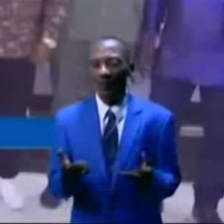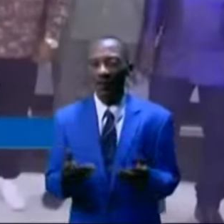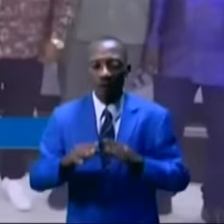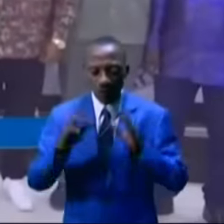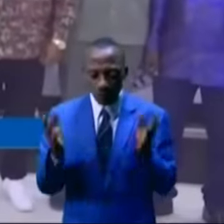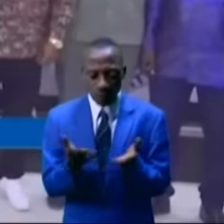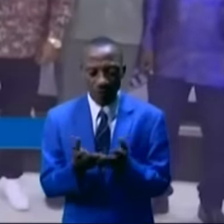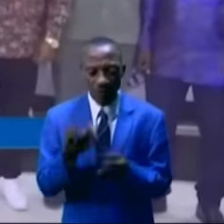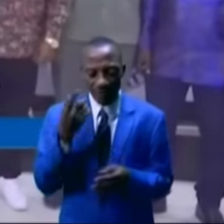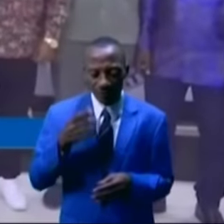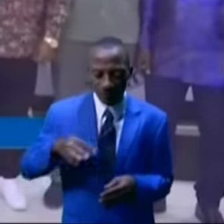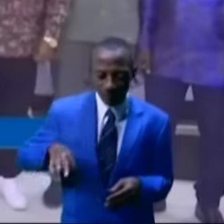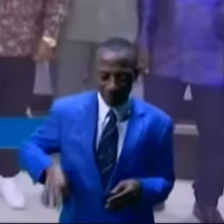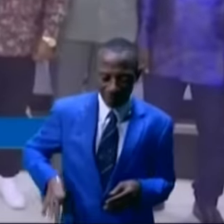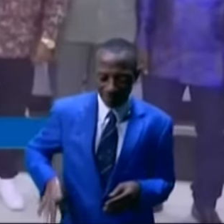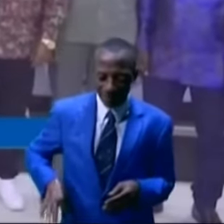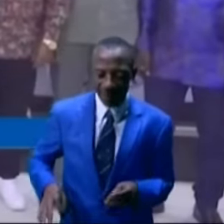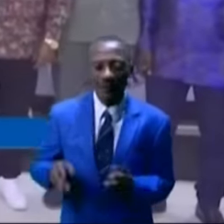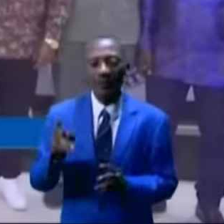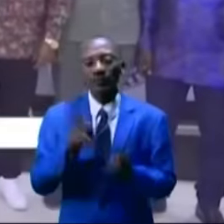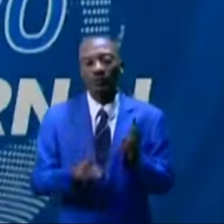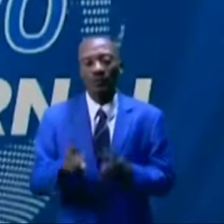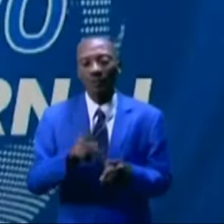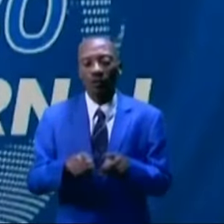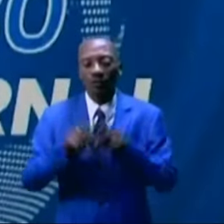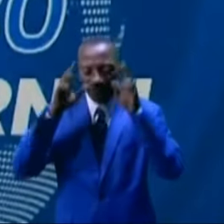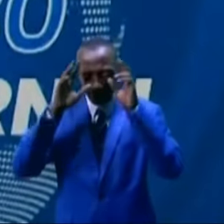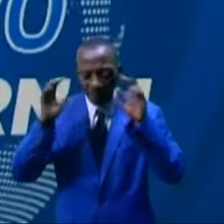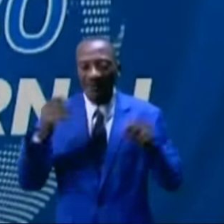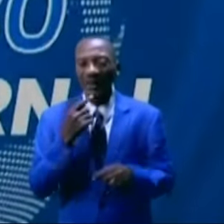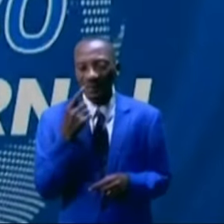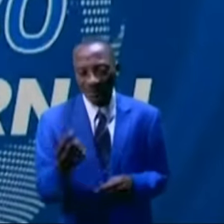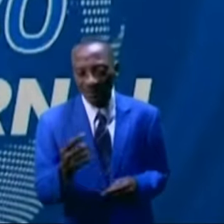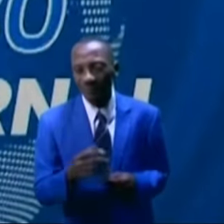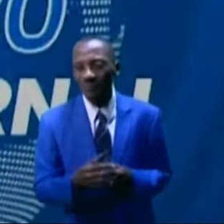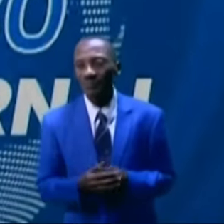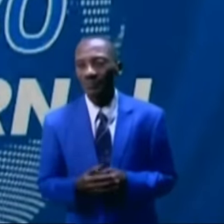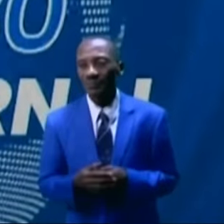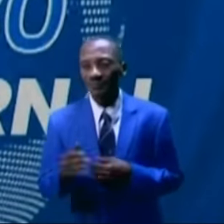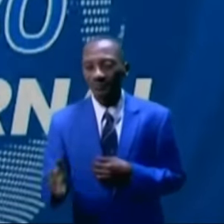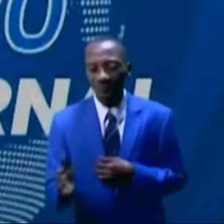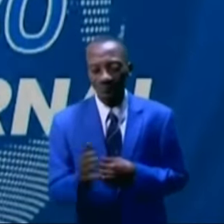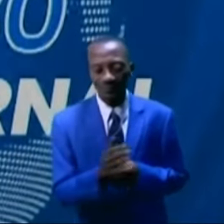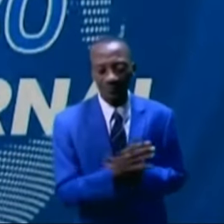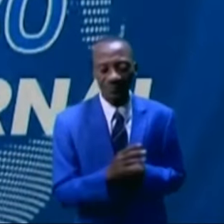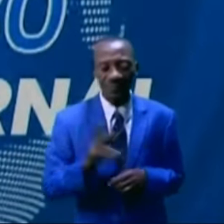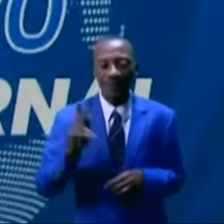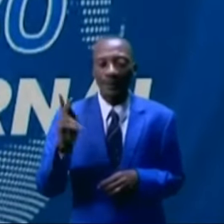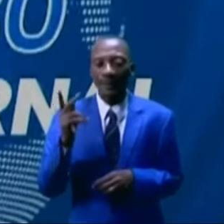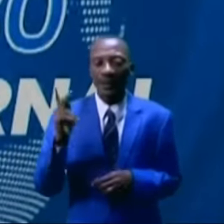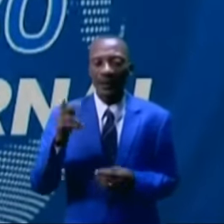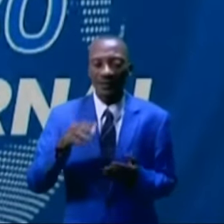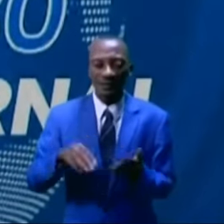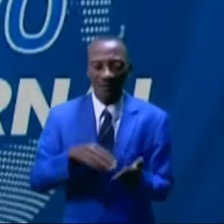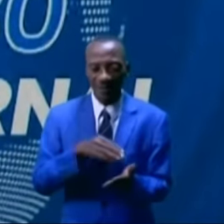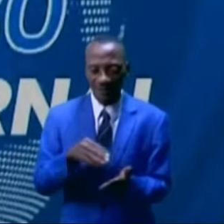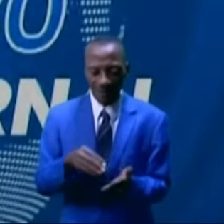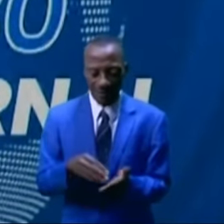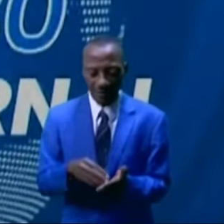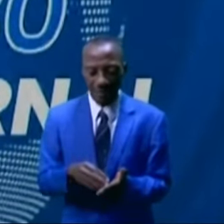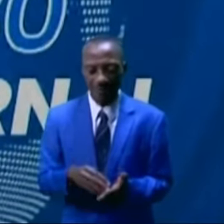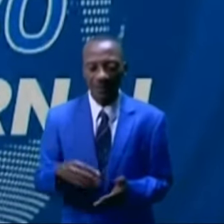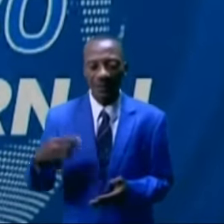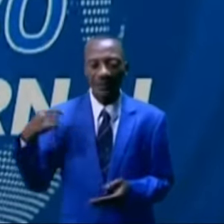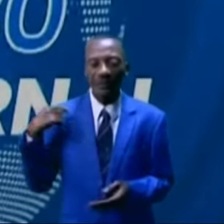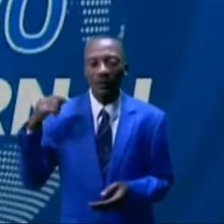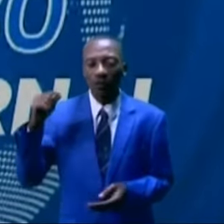du président de la République, Félix Antoine Tshisekedi. Au Kassai central, le gouverneur de province, Élie Joseph Moïse Kamboulou,